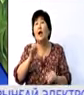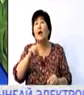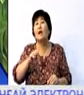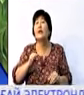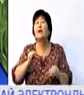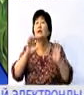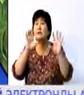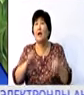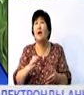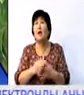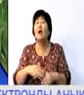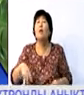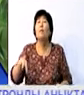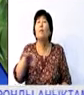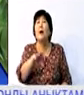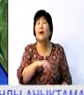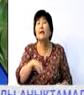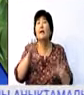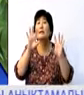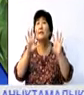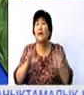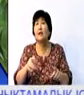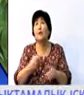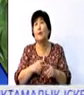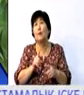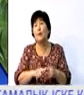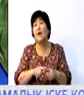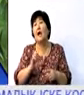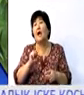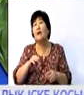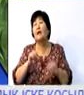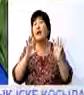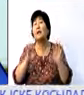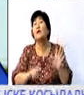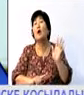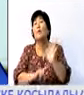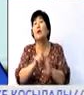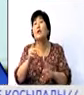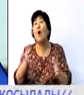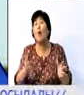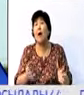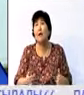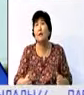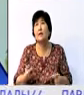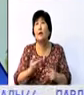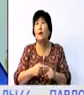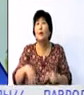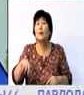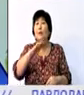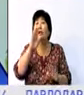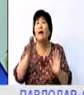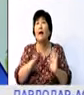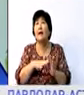ғой. Барлық заңдар осы ата заңымыздан бастау алады. Осы ата заңның